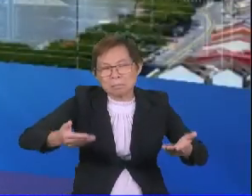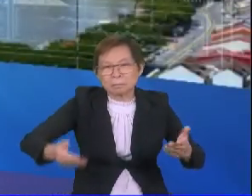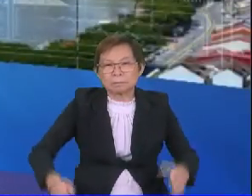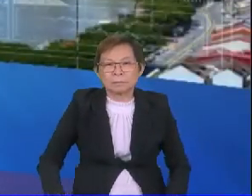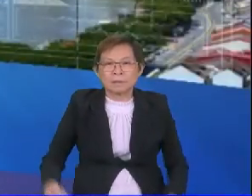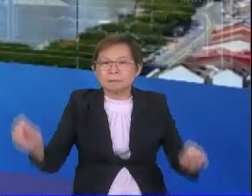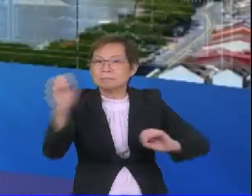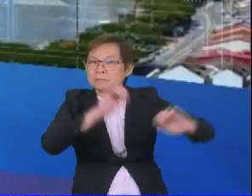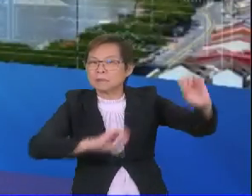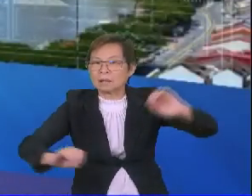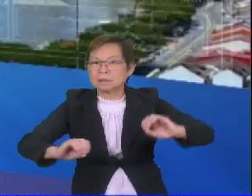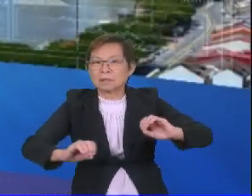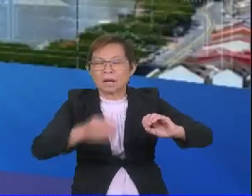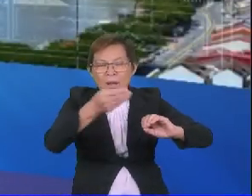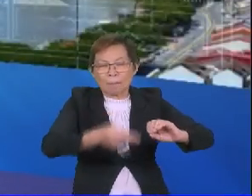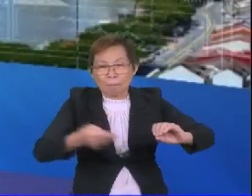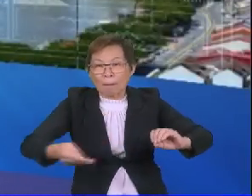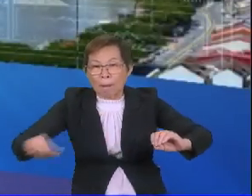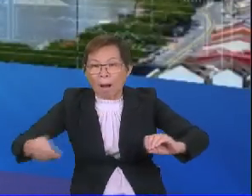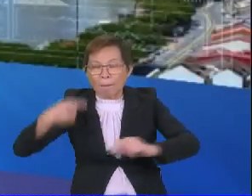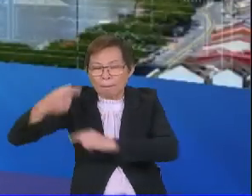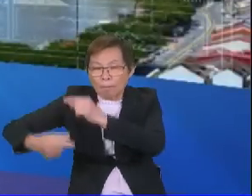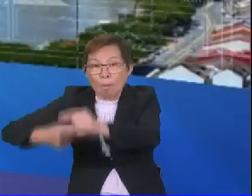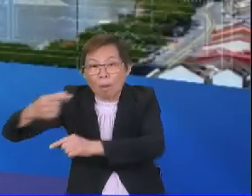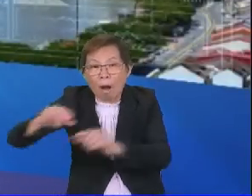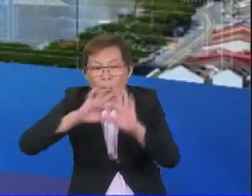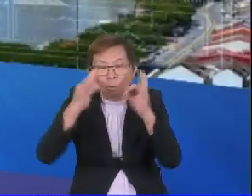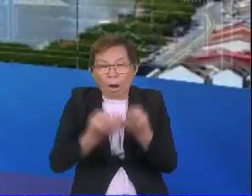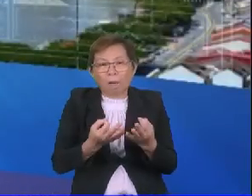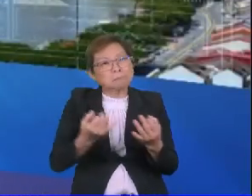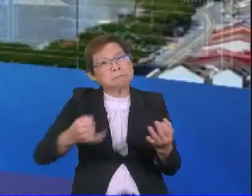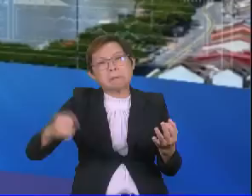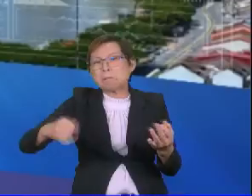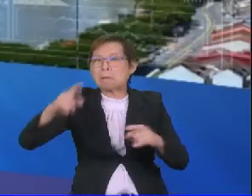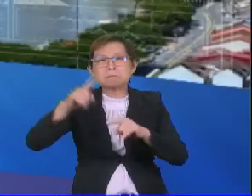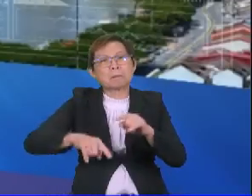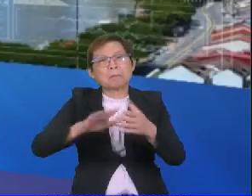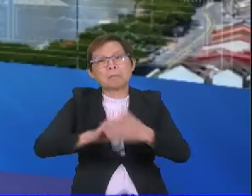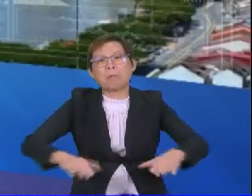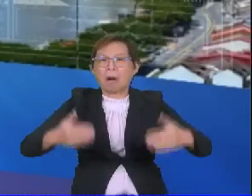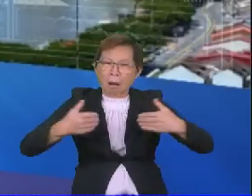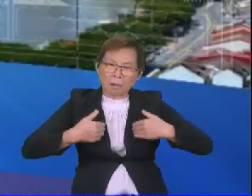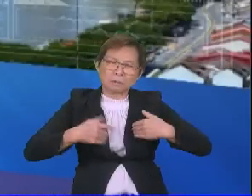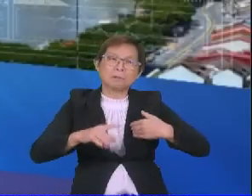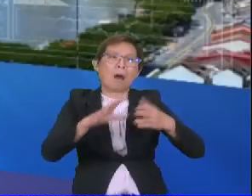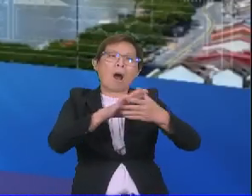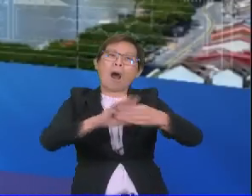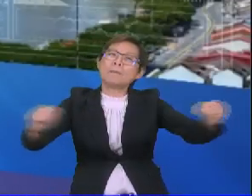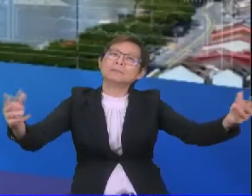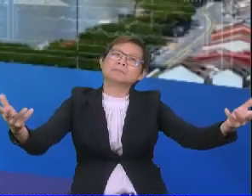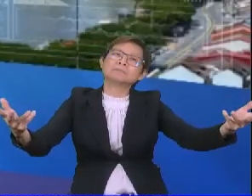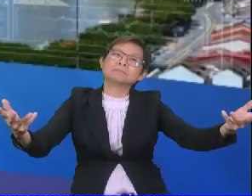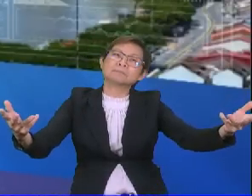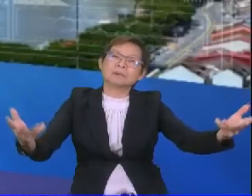tiada satu harta pusaka peninggalan keluarga yang dapat diselamatkan kini hanya tinggal sehelai sepinggang